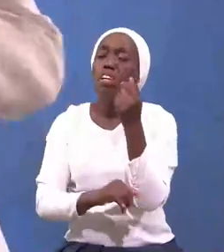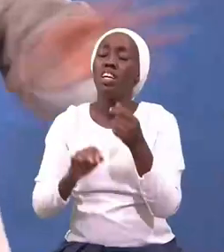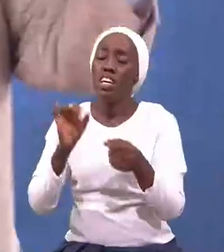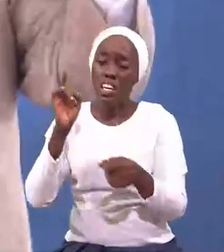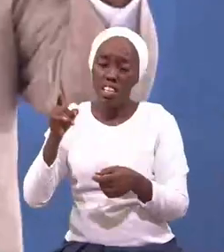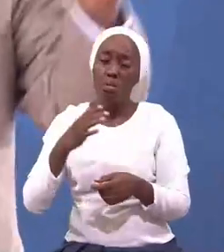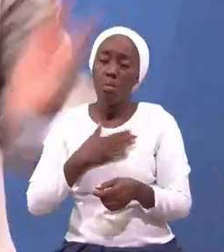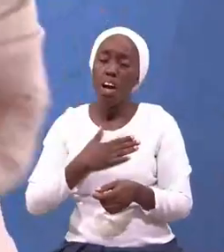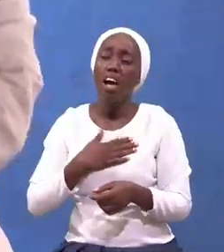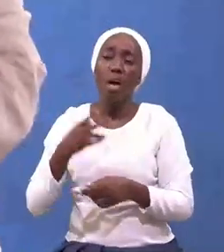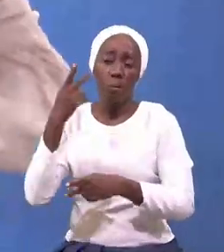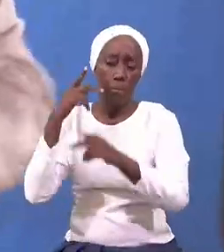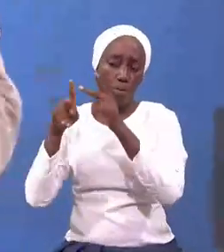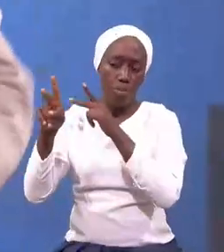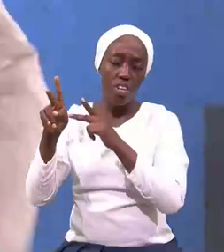toi.